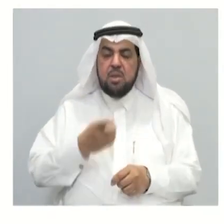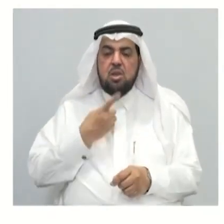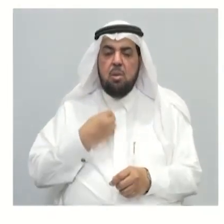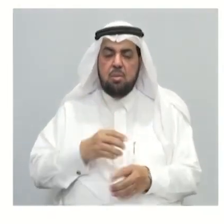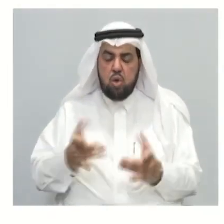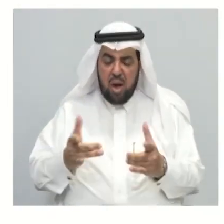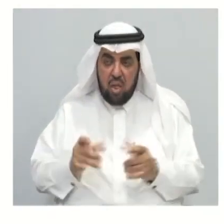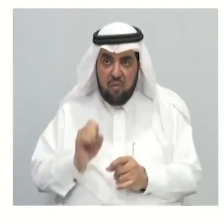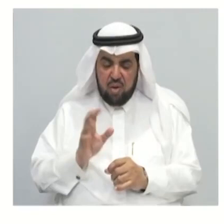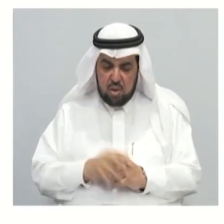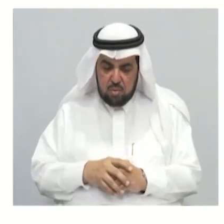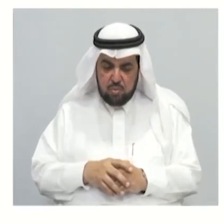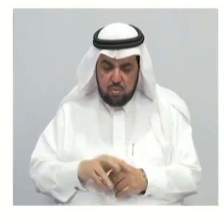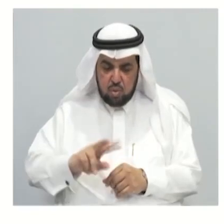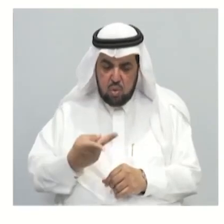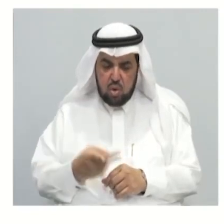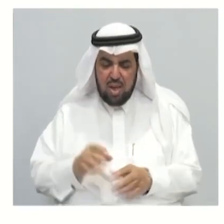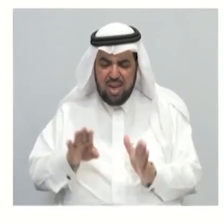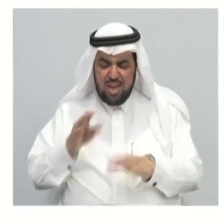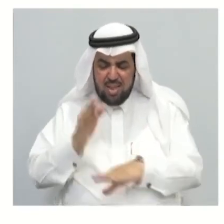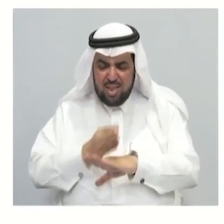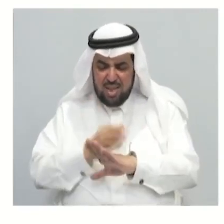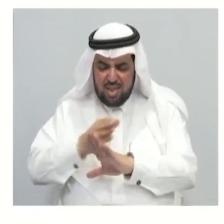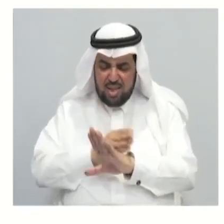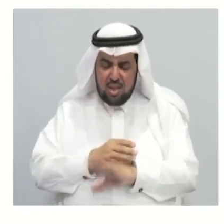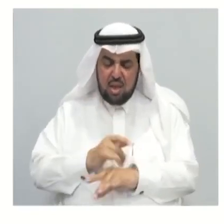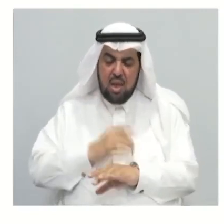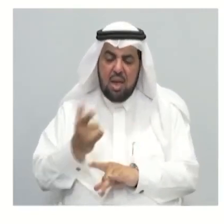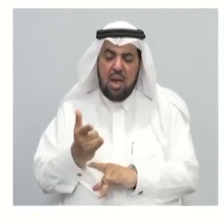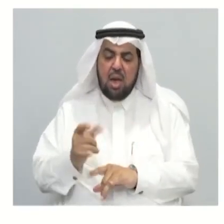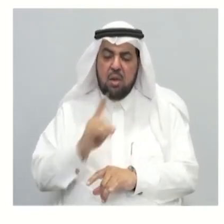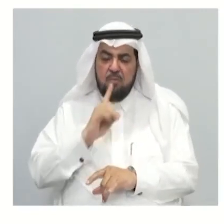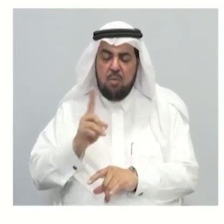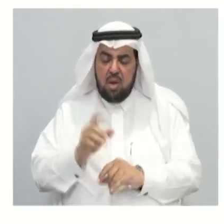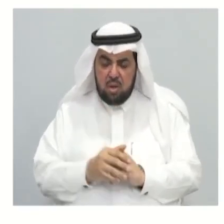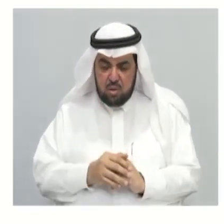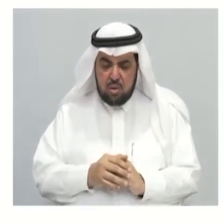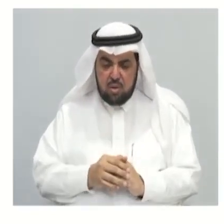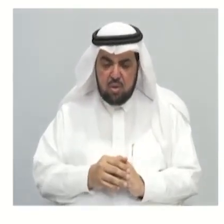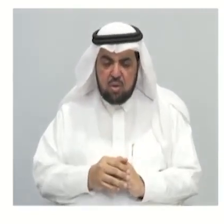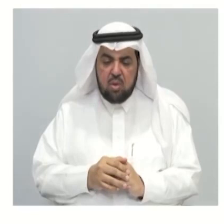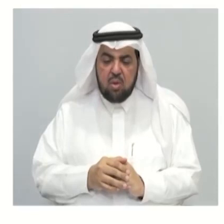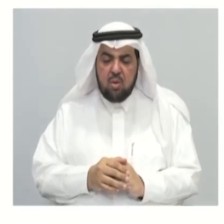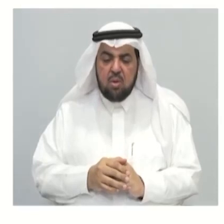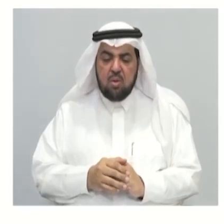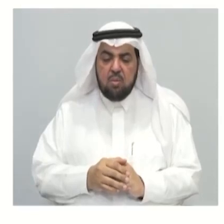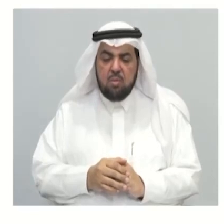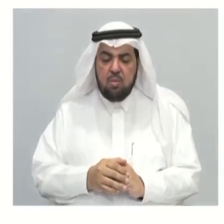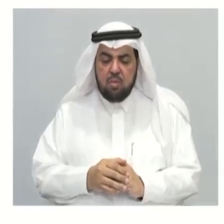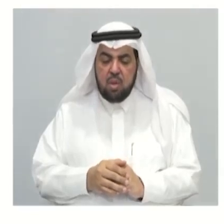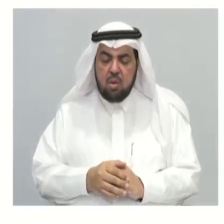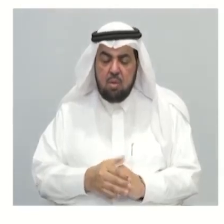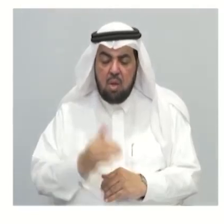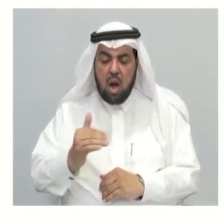اللون الاخضر ونغير الدرجه له الى 10 بال بهذه